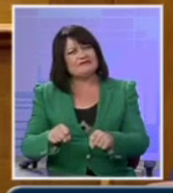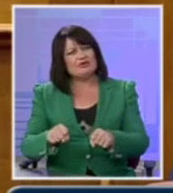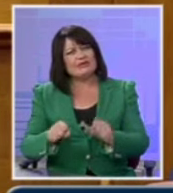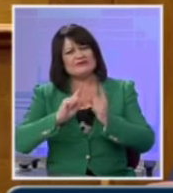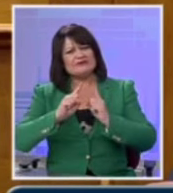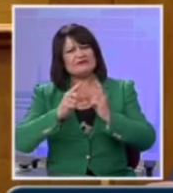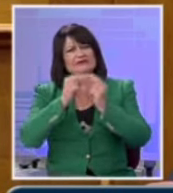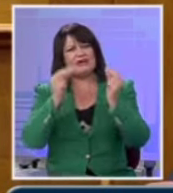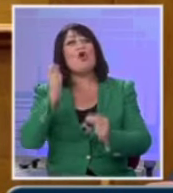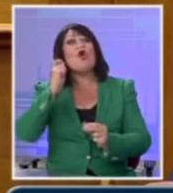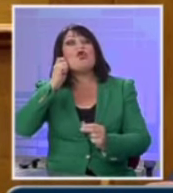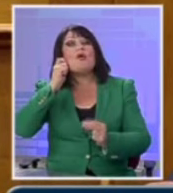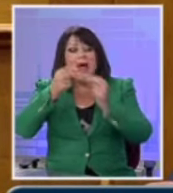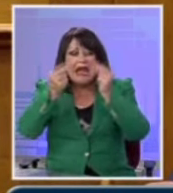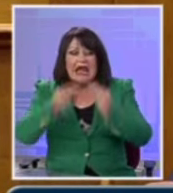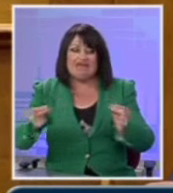λύση του ονοματολογικού.